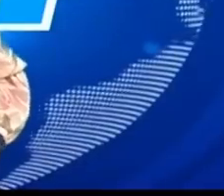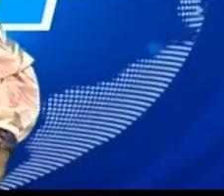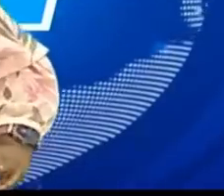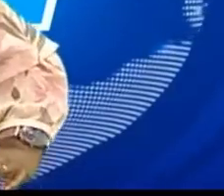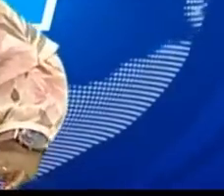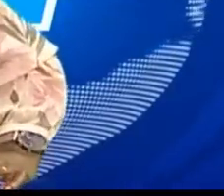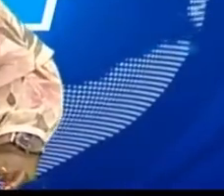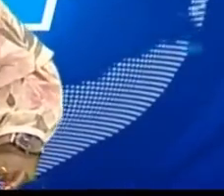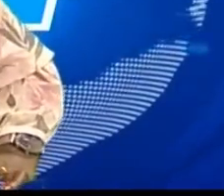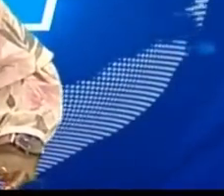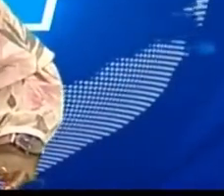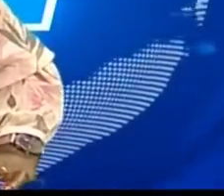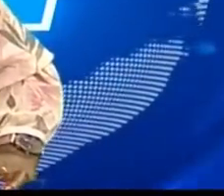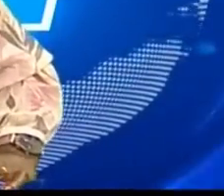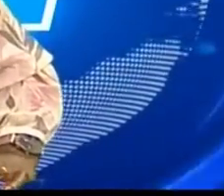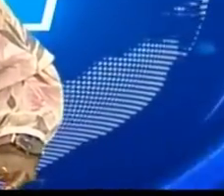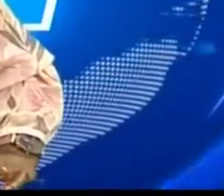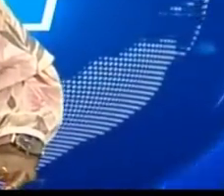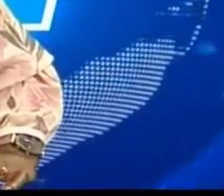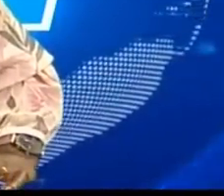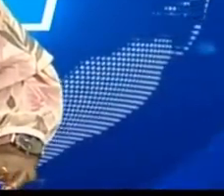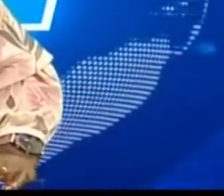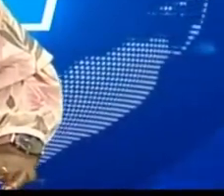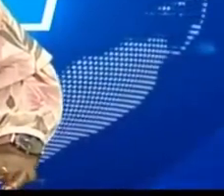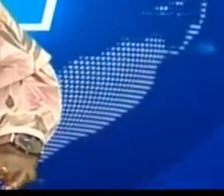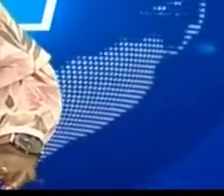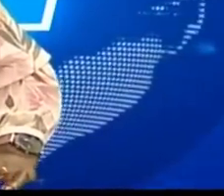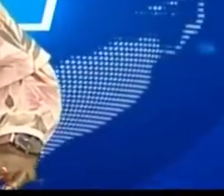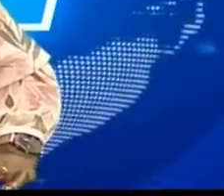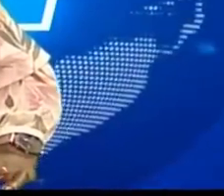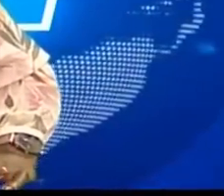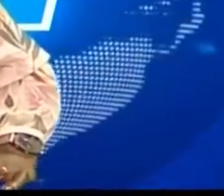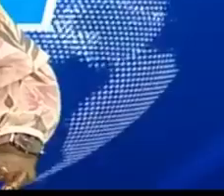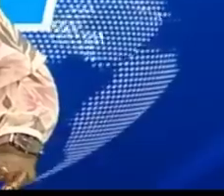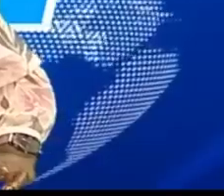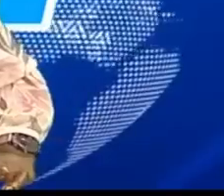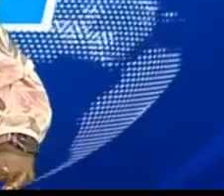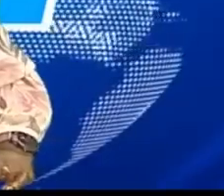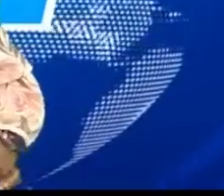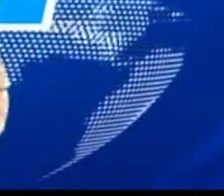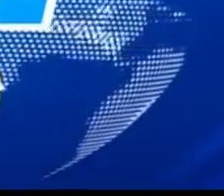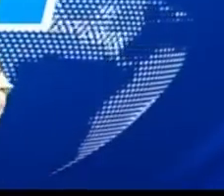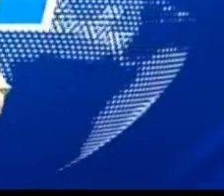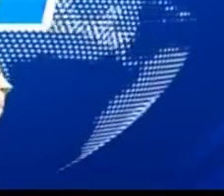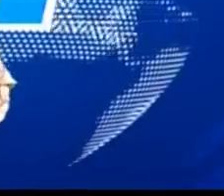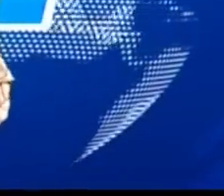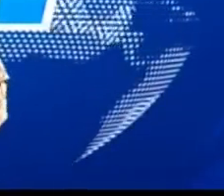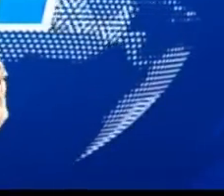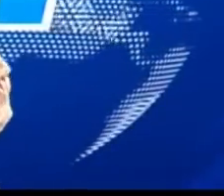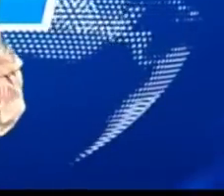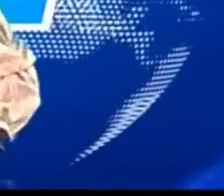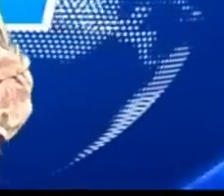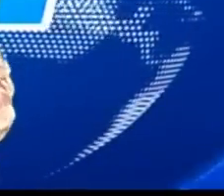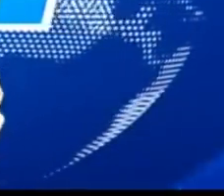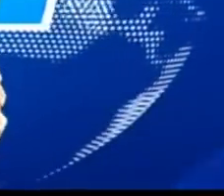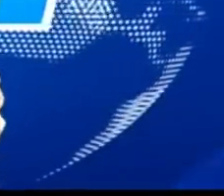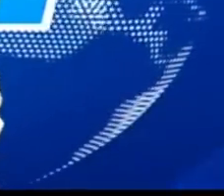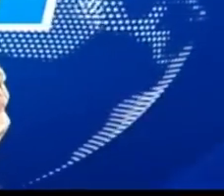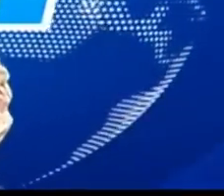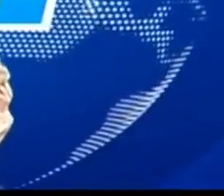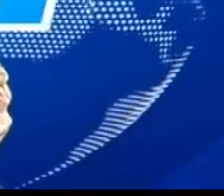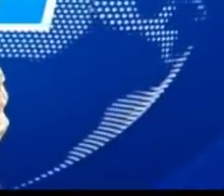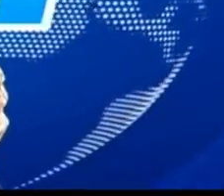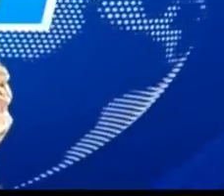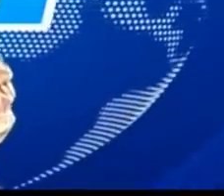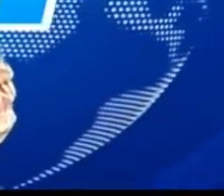magistrats par le Conseil supérieur de la magistrature, et ils sont au nombre de 26 000 candidats. Voilà tout pour les titres. Madame, Monsieur, bonsoir